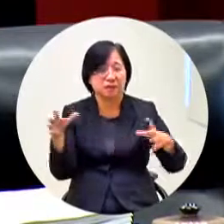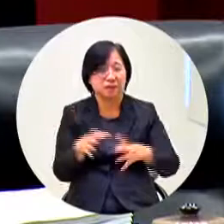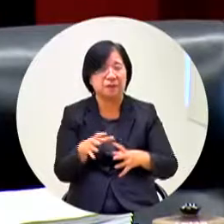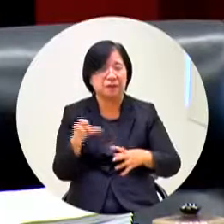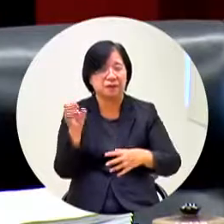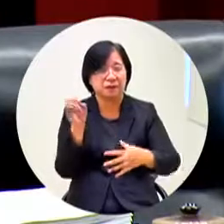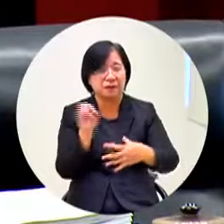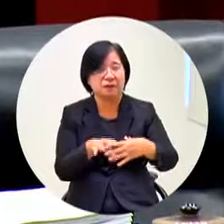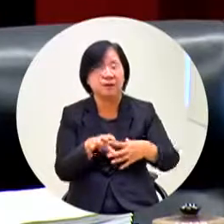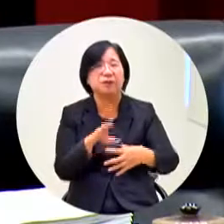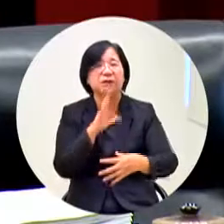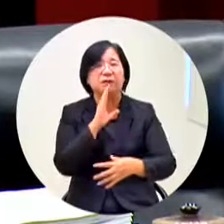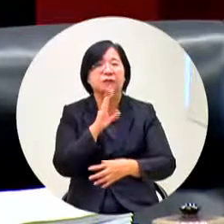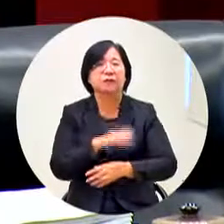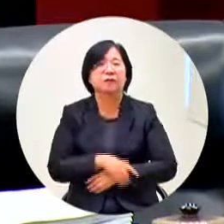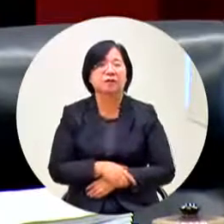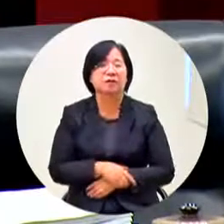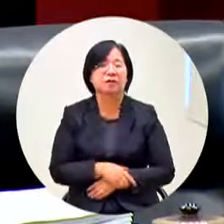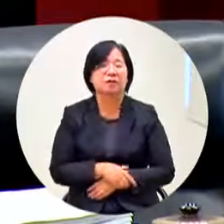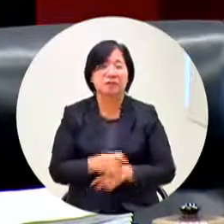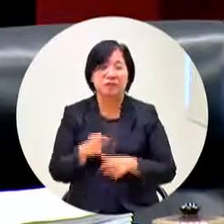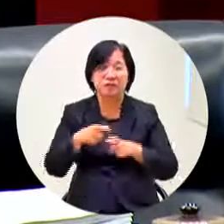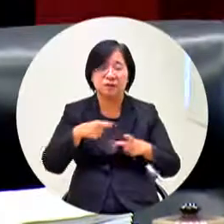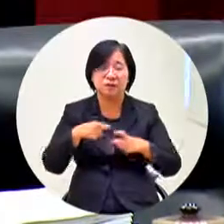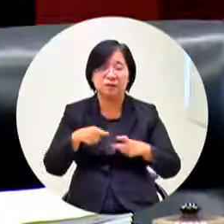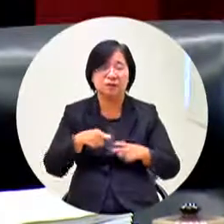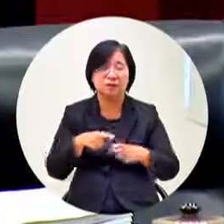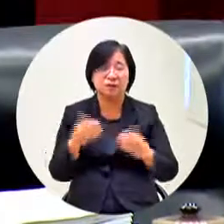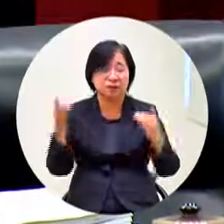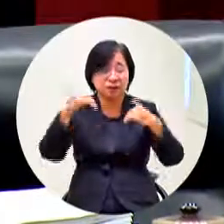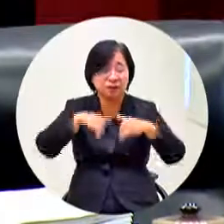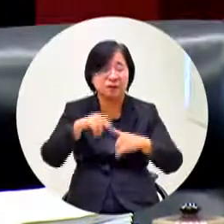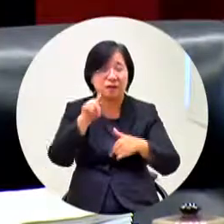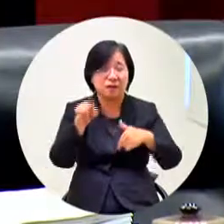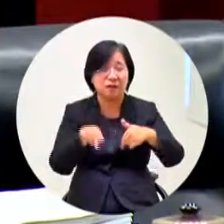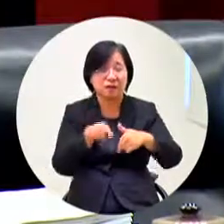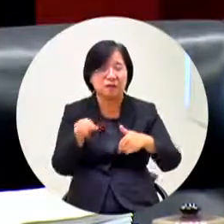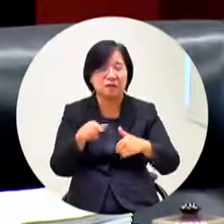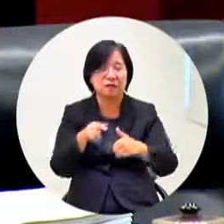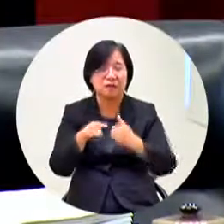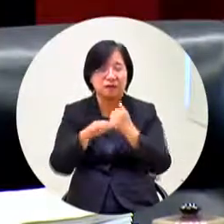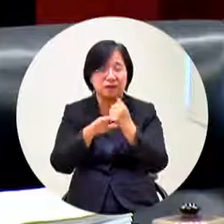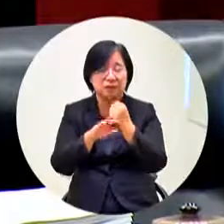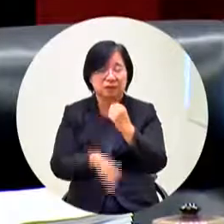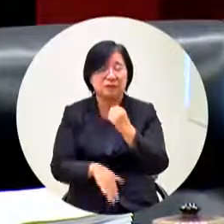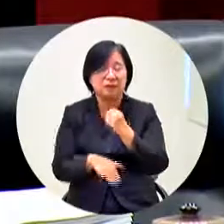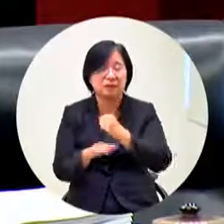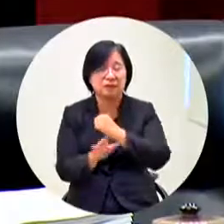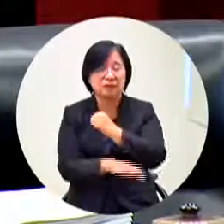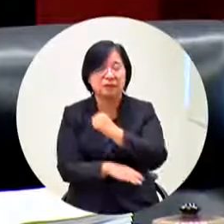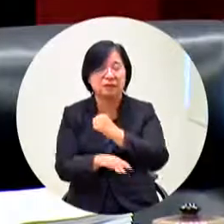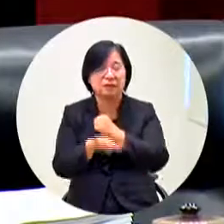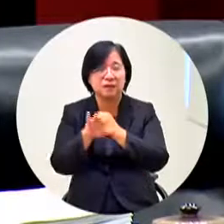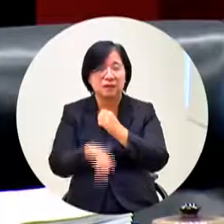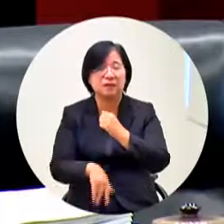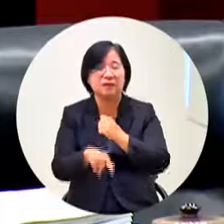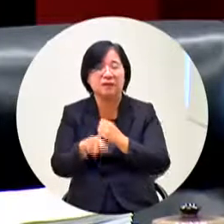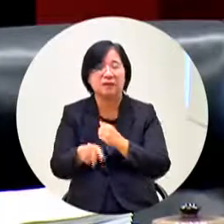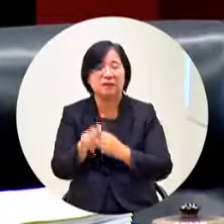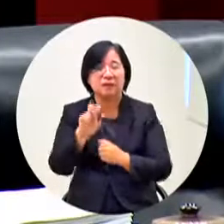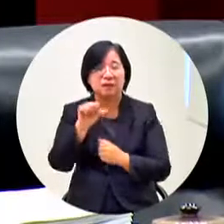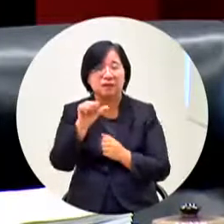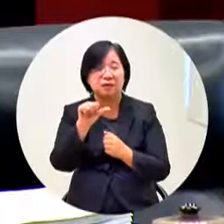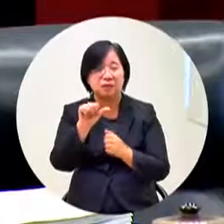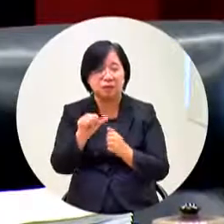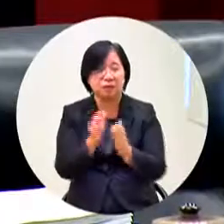园旁边这边，其实我们整个凹子底。25期从化区这边，现在目前大概是高雄市这个行